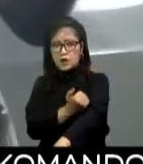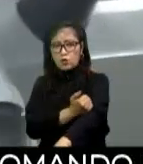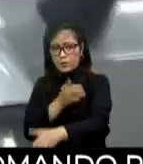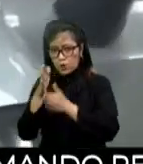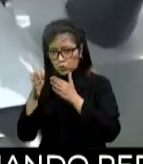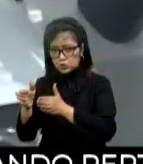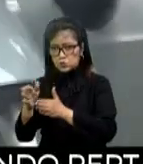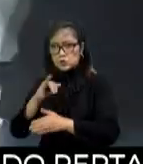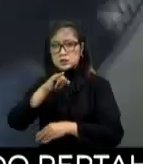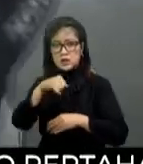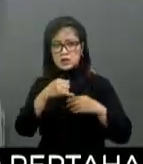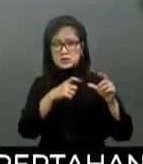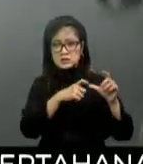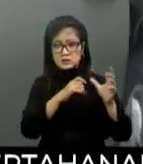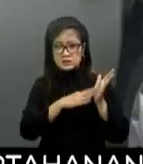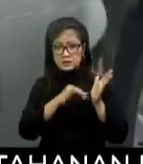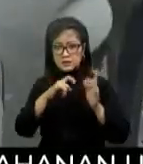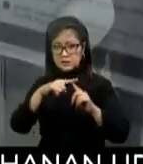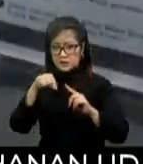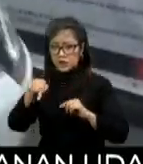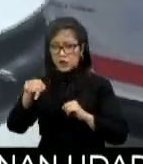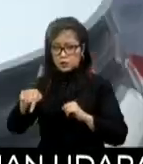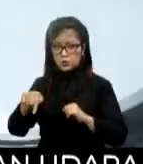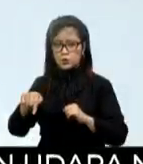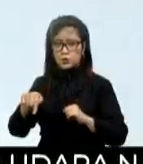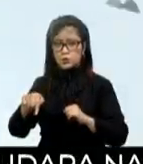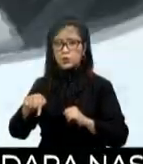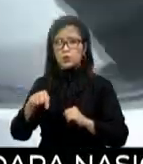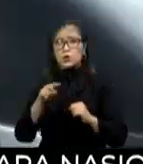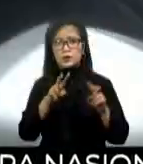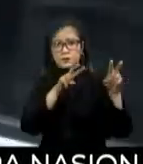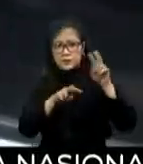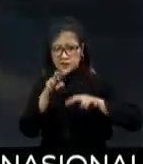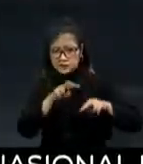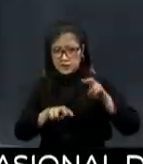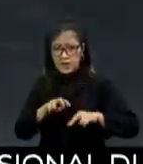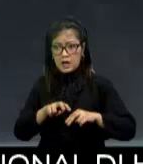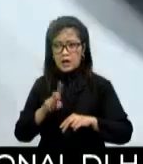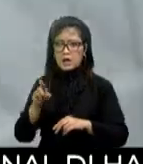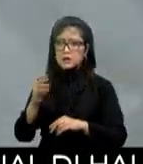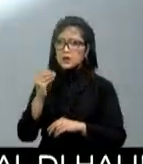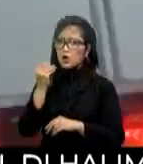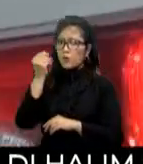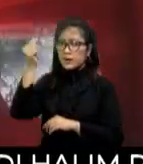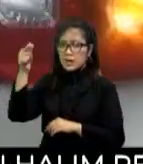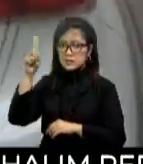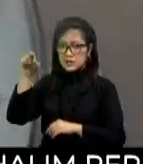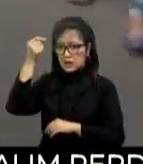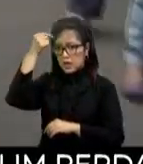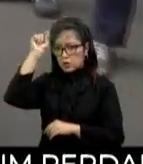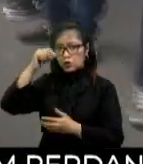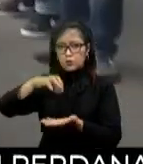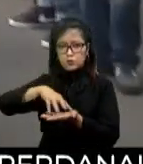Smith menjalani rehabilitasi setelah penyidik mendapat hasil asesmen daripada narkotika Provinsi DKI Jakarta dari